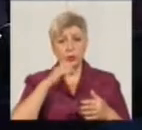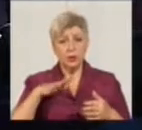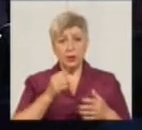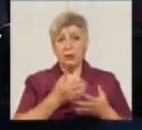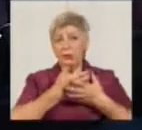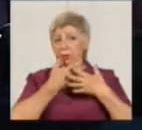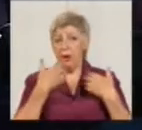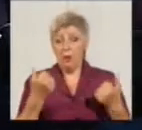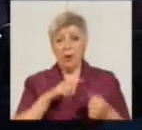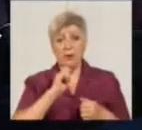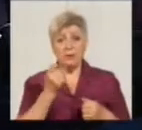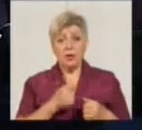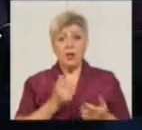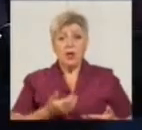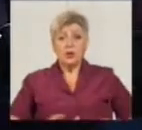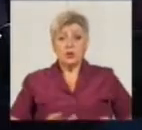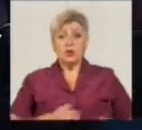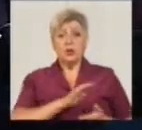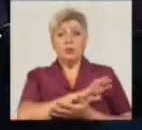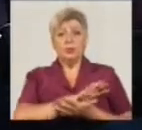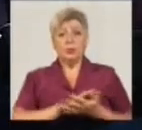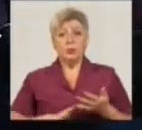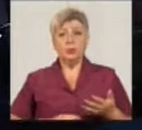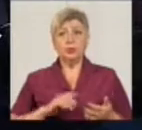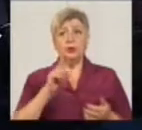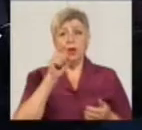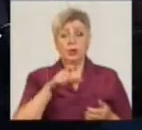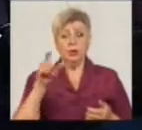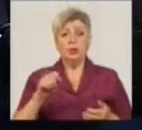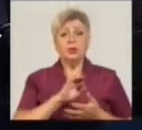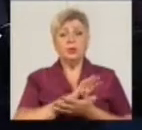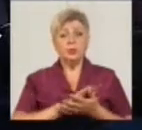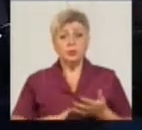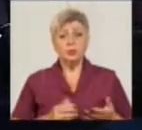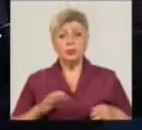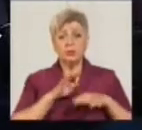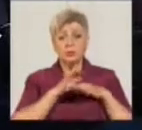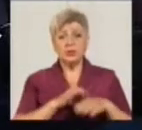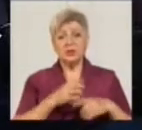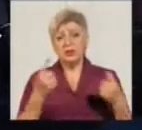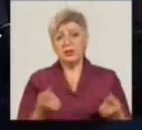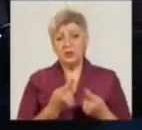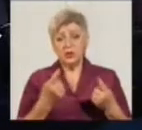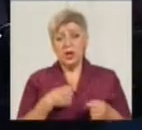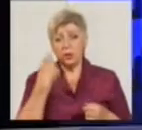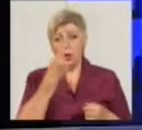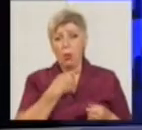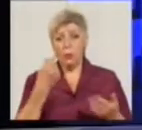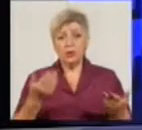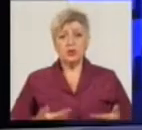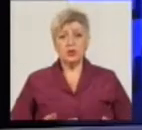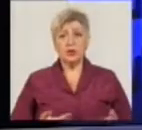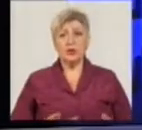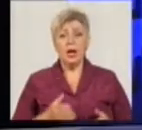війни. Життя продовжується, люди продовжують вести звичайний образ життя, звичний